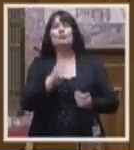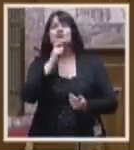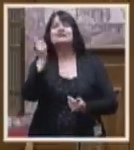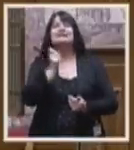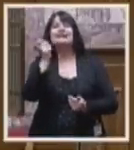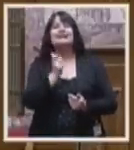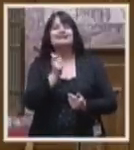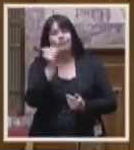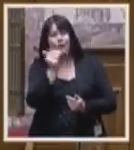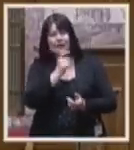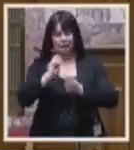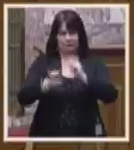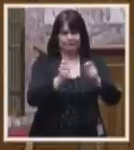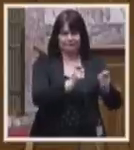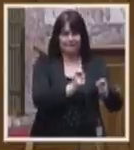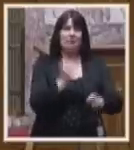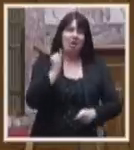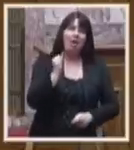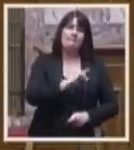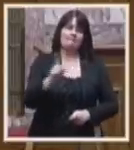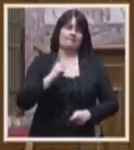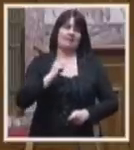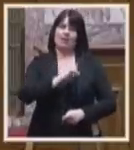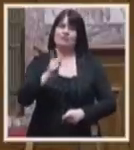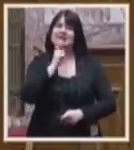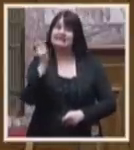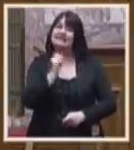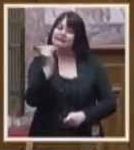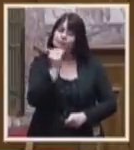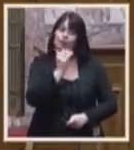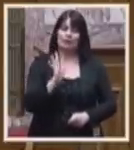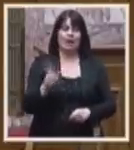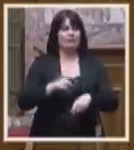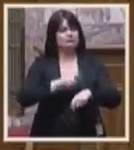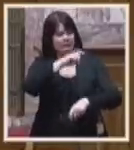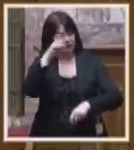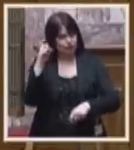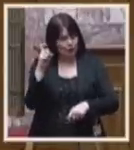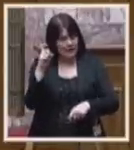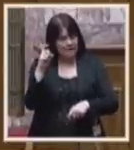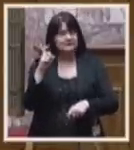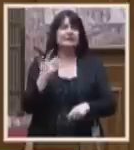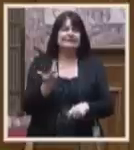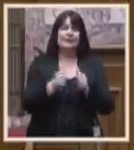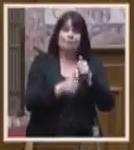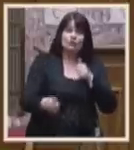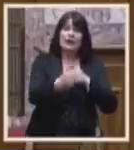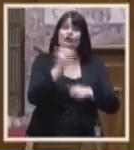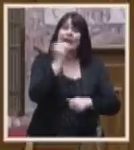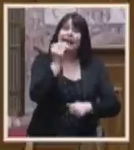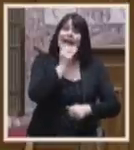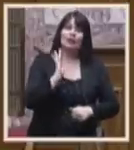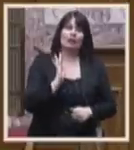με στόχο την σημαντικά ταχύτερη απονομή τους. Και παρά τις δυσκολίες που αντιμετωπίζουμε, προτεραιότητα και απόφασή μας